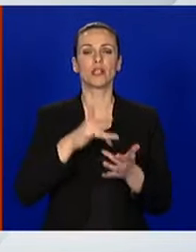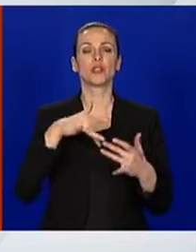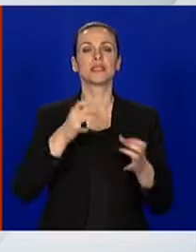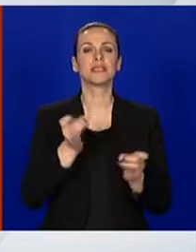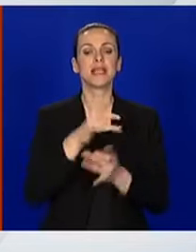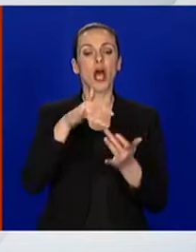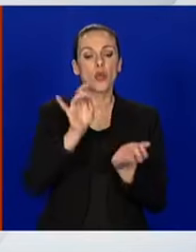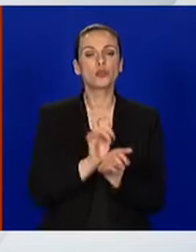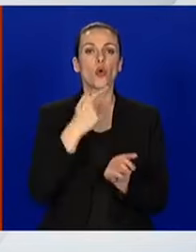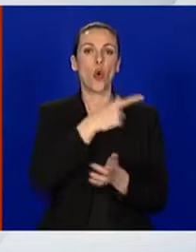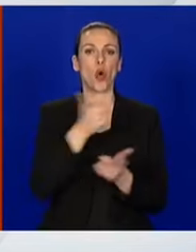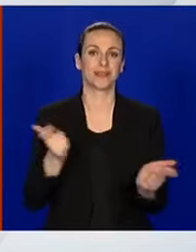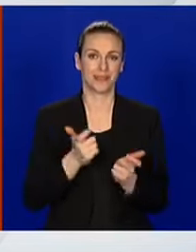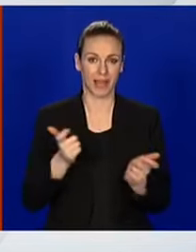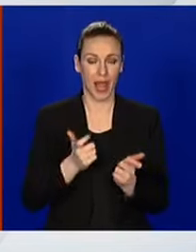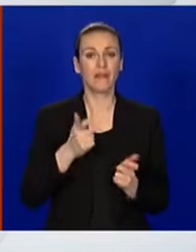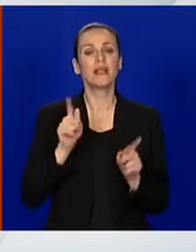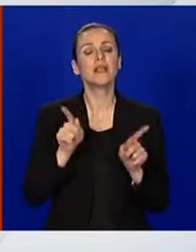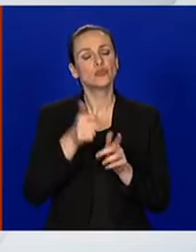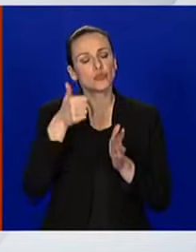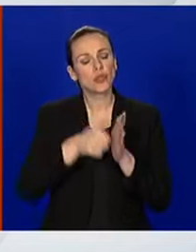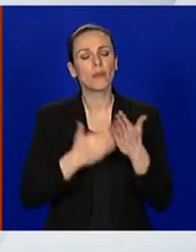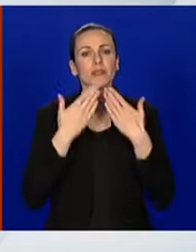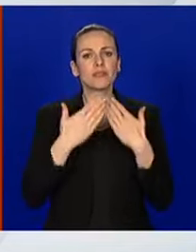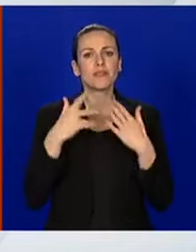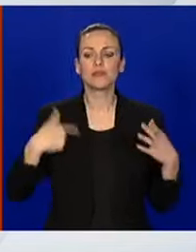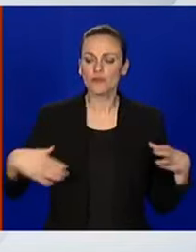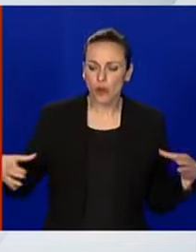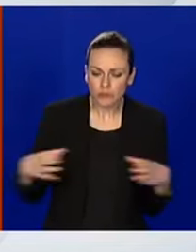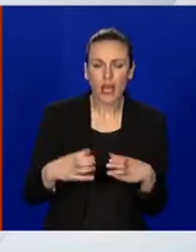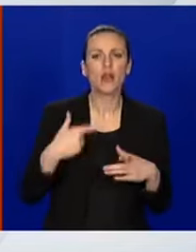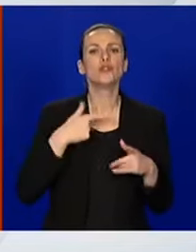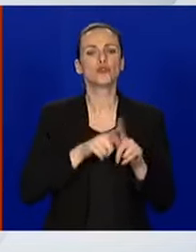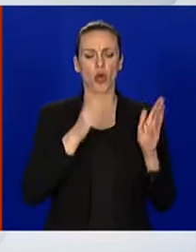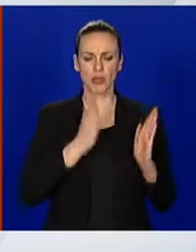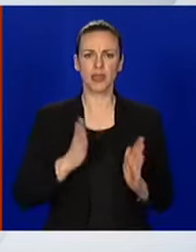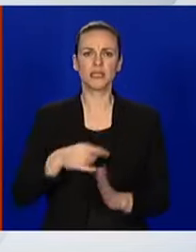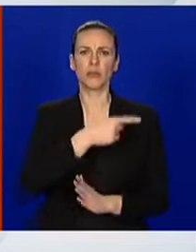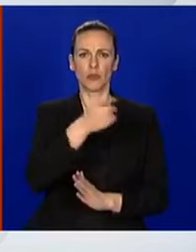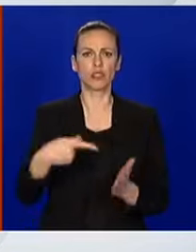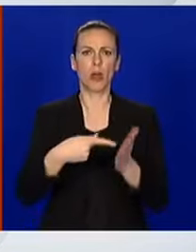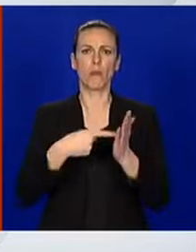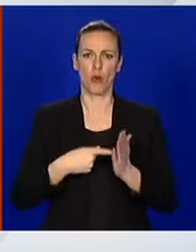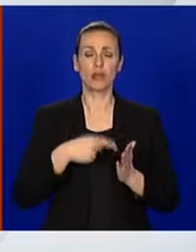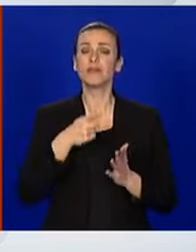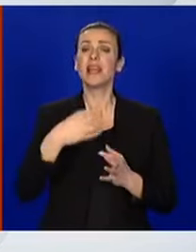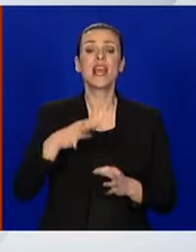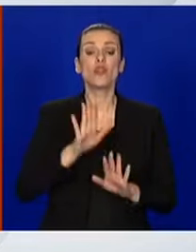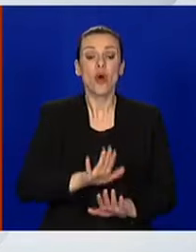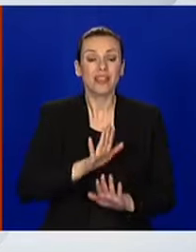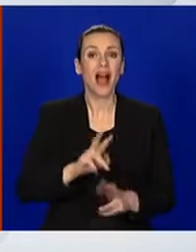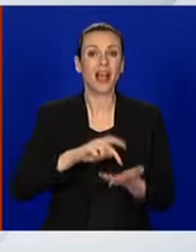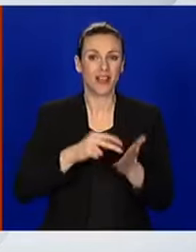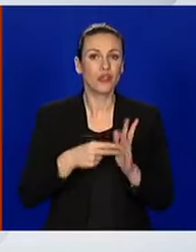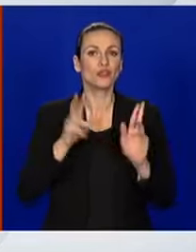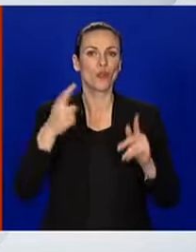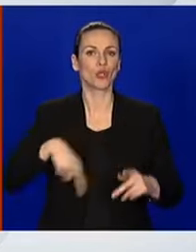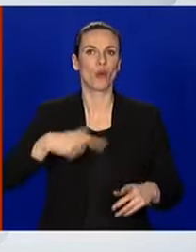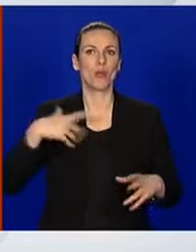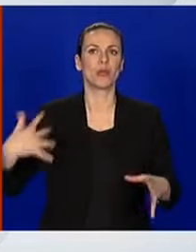slave. Zahvaljujem još jednom na zajedništvu i disciplini koju pokazujete i jedino tako u ovim trenucima možemo